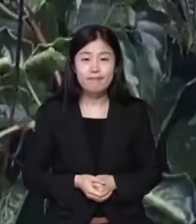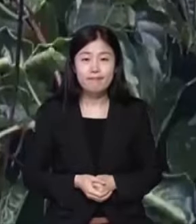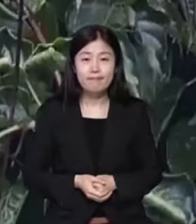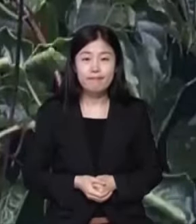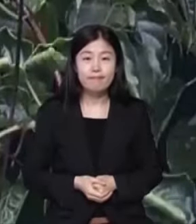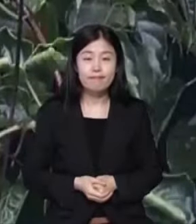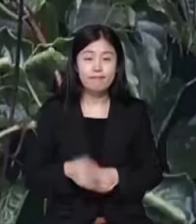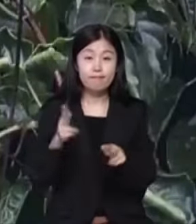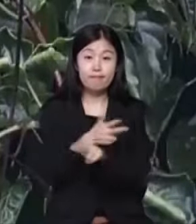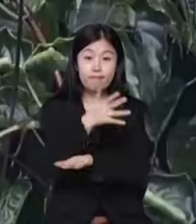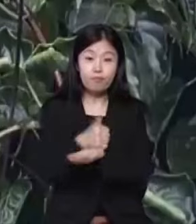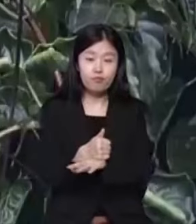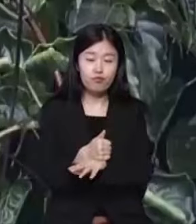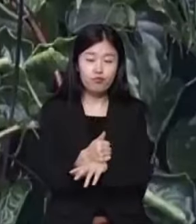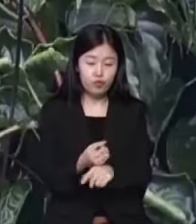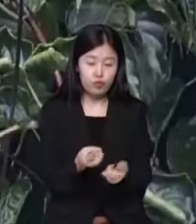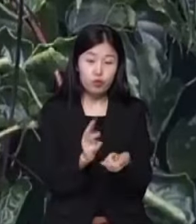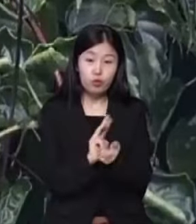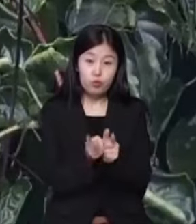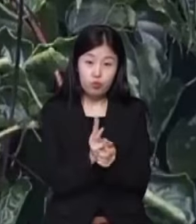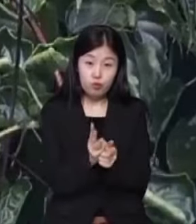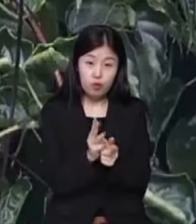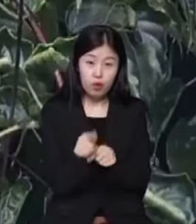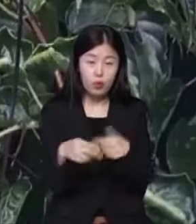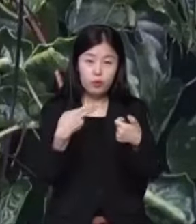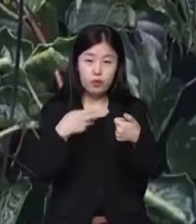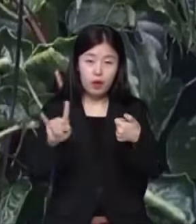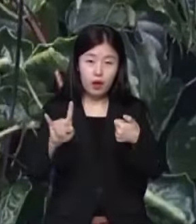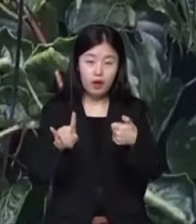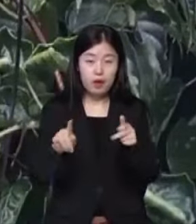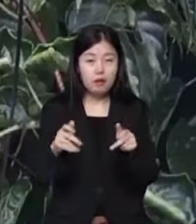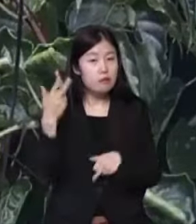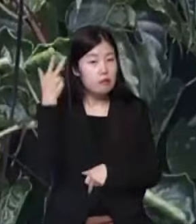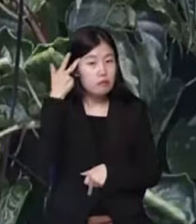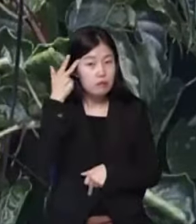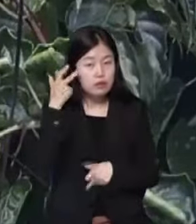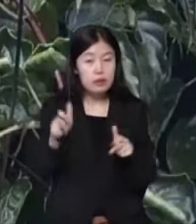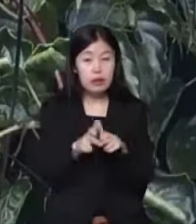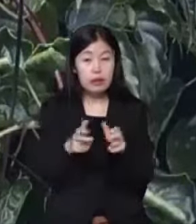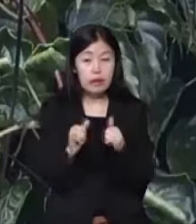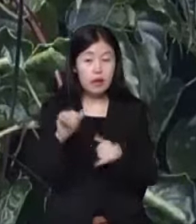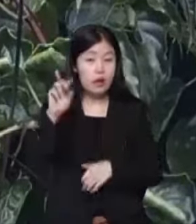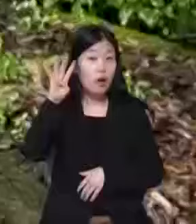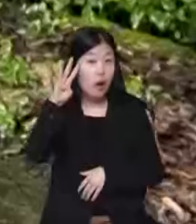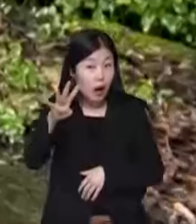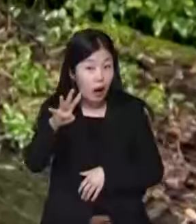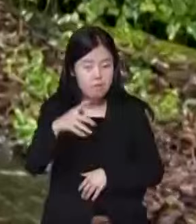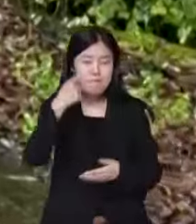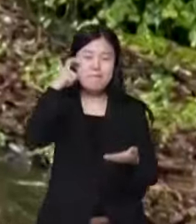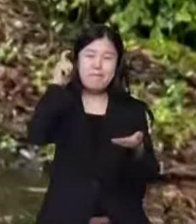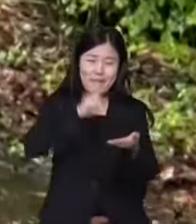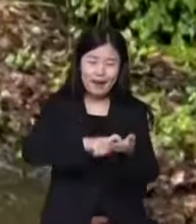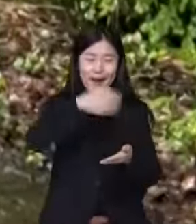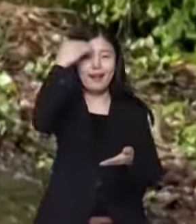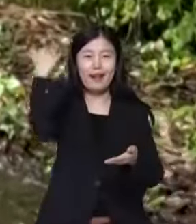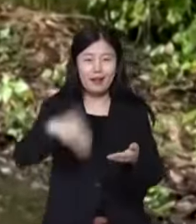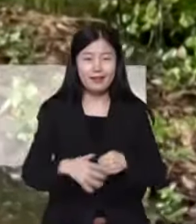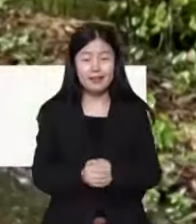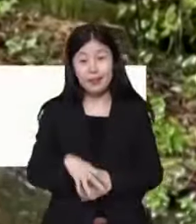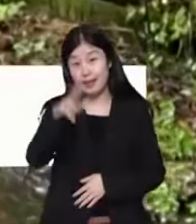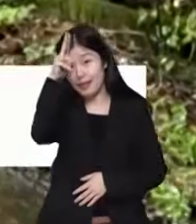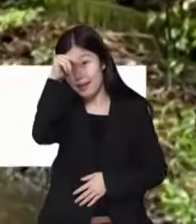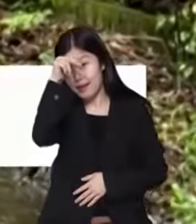지난 주말 구례군에서 실종됐던 50대 지적장애인이 나흘 만에 무사히 발견됐습니다. 경찰과